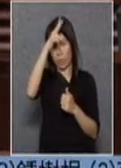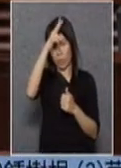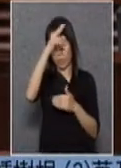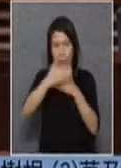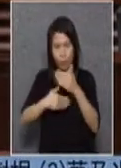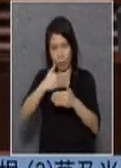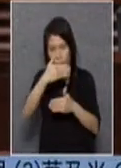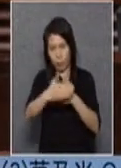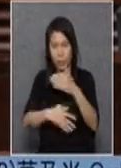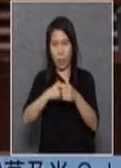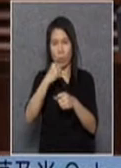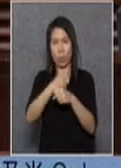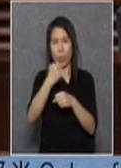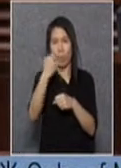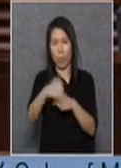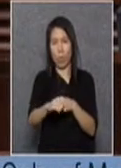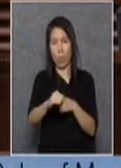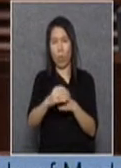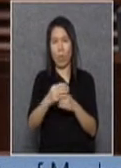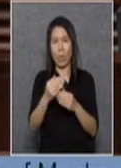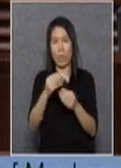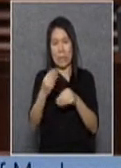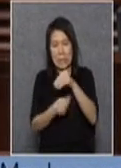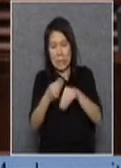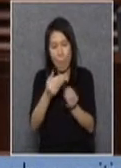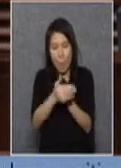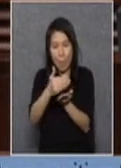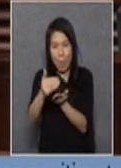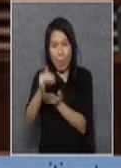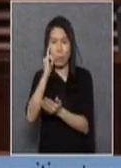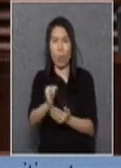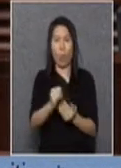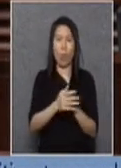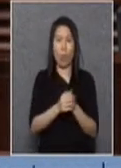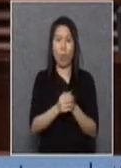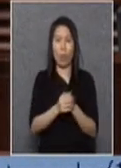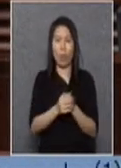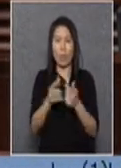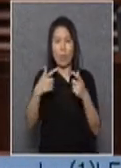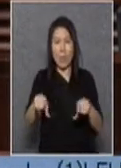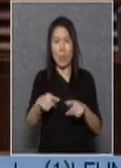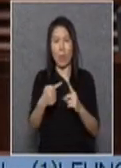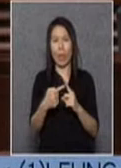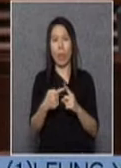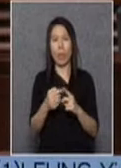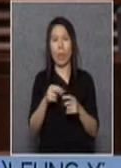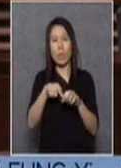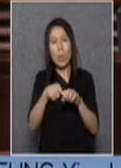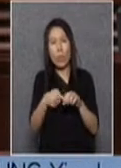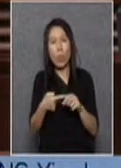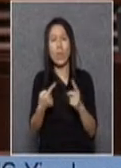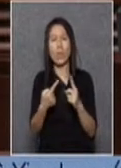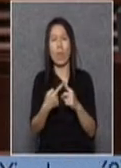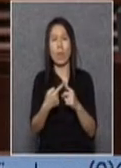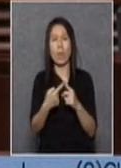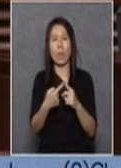失誤、資源錯配的情況之下，失業人士或者貧窮人士